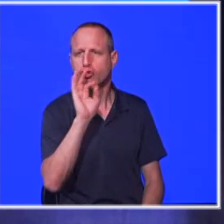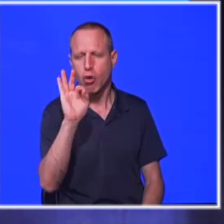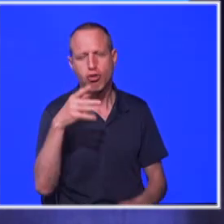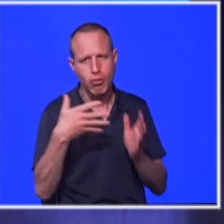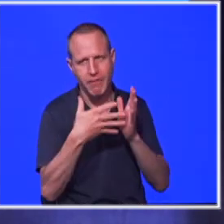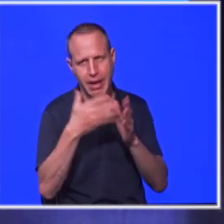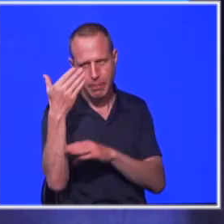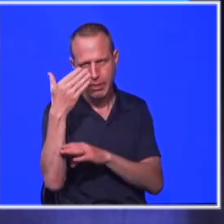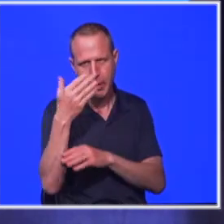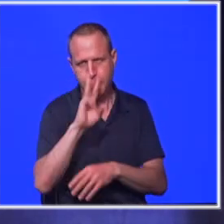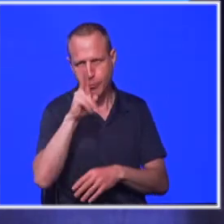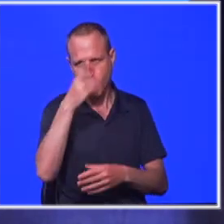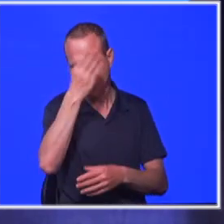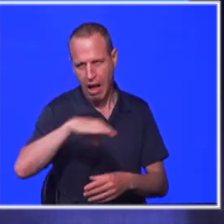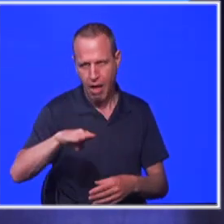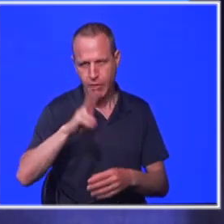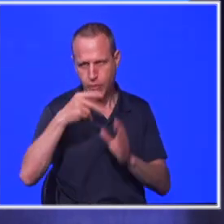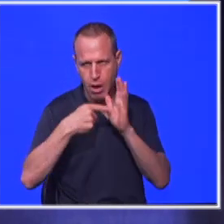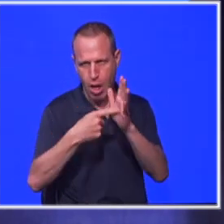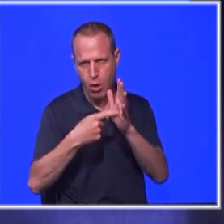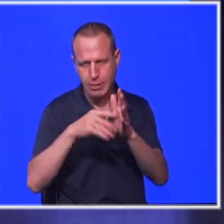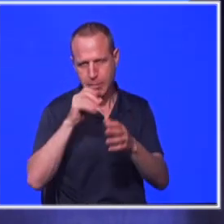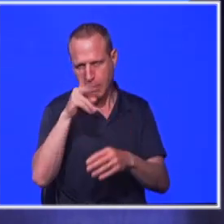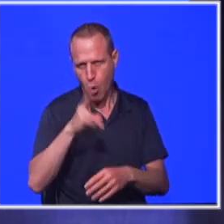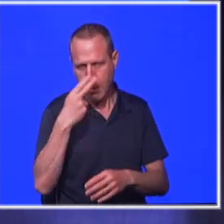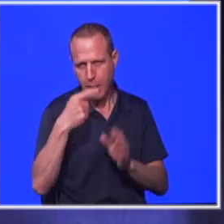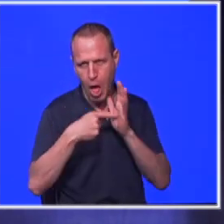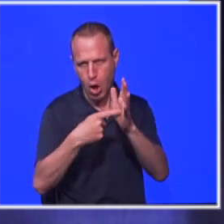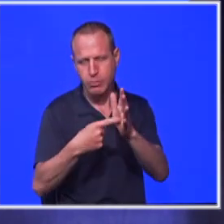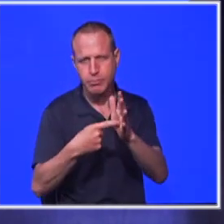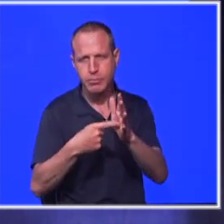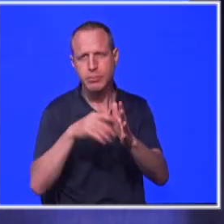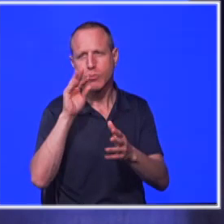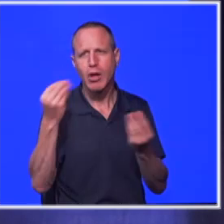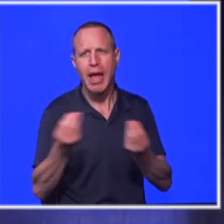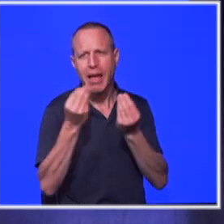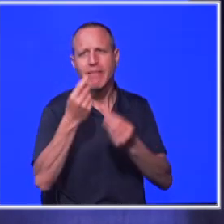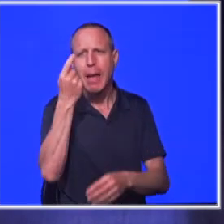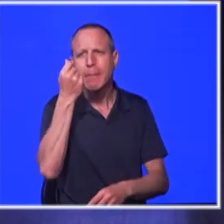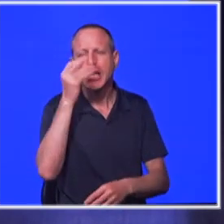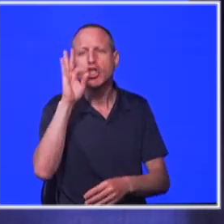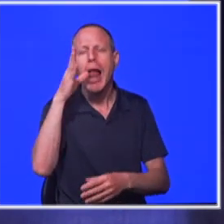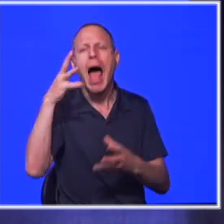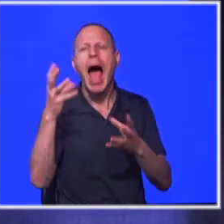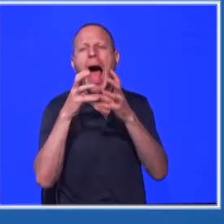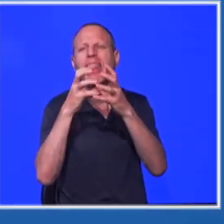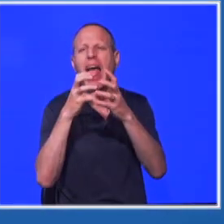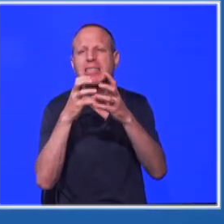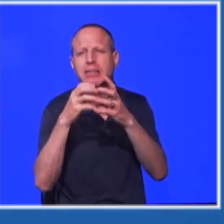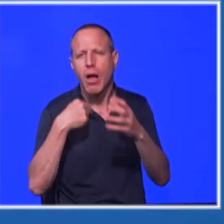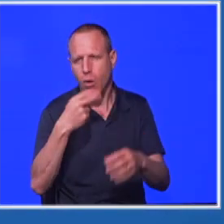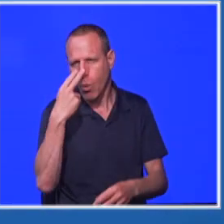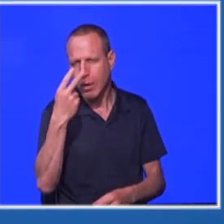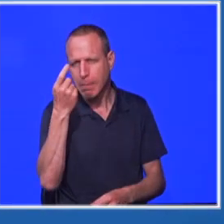המדינה, אם יש איזה גרף שאפשר להראות פה, אם אתם יכולים להראות, של רכיבי המחיר של אננס, אנחנו רואים